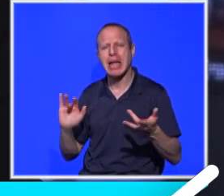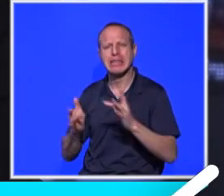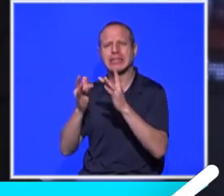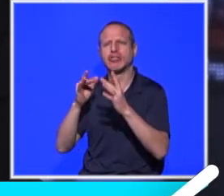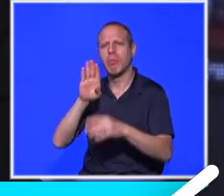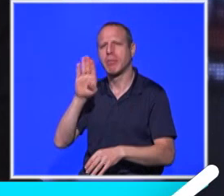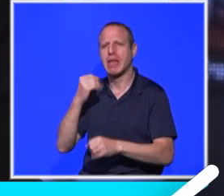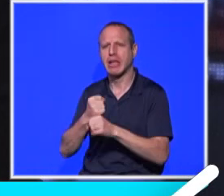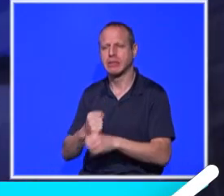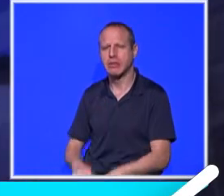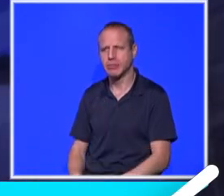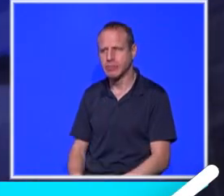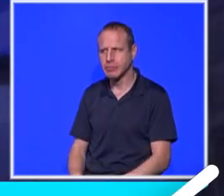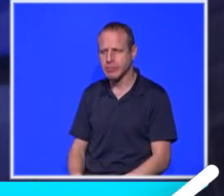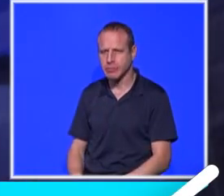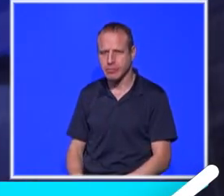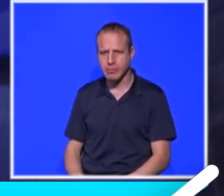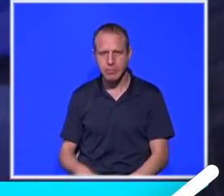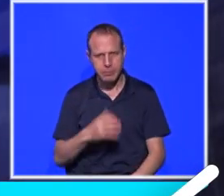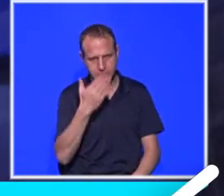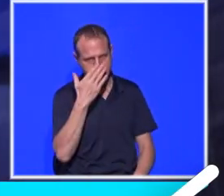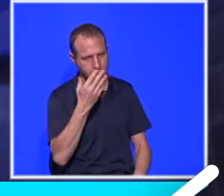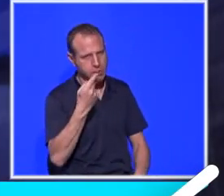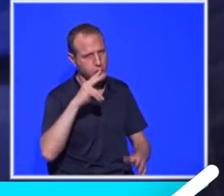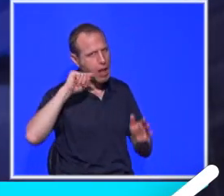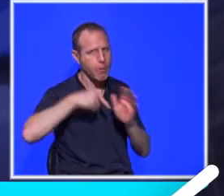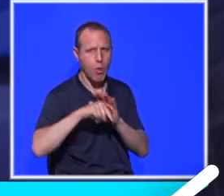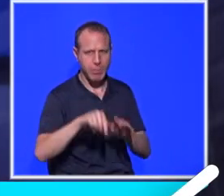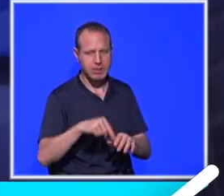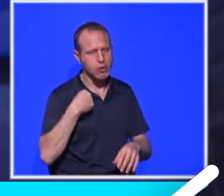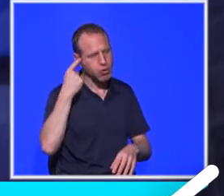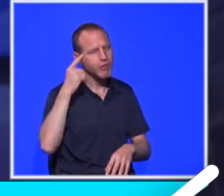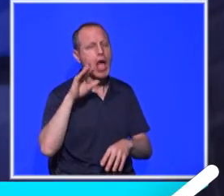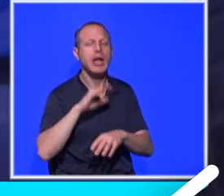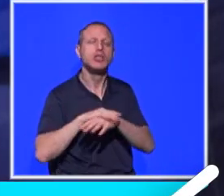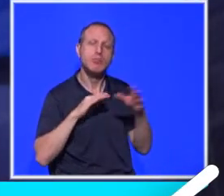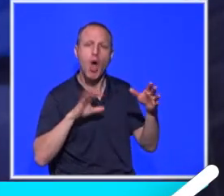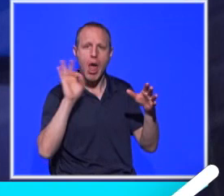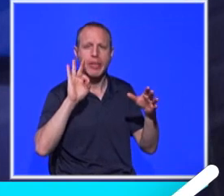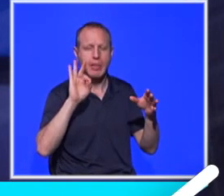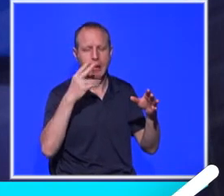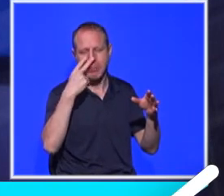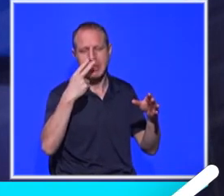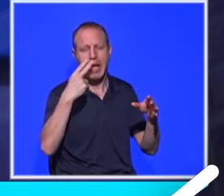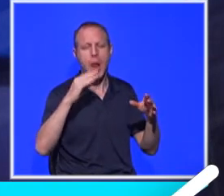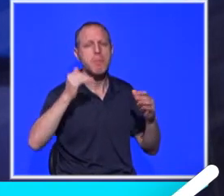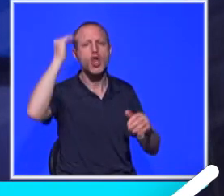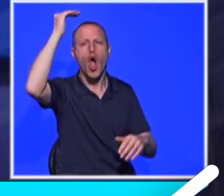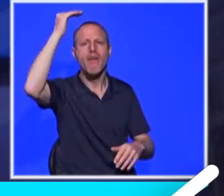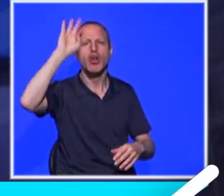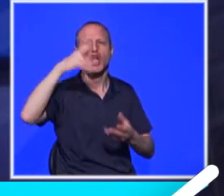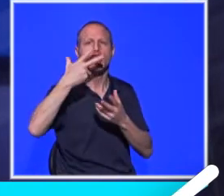עשה. זה אפילו האכזבה היא הרבה יותר עמוקה מזה. כי אני חושב שהשמאל עדיין מסתכל לנו, עלינו מגובה של